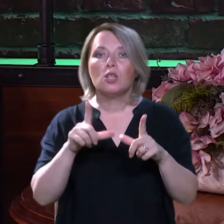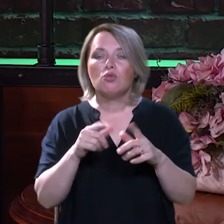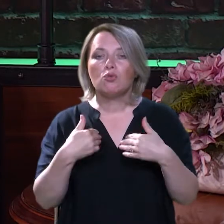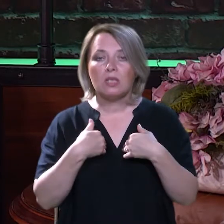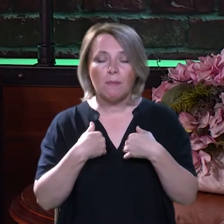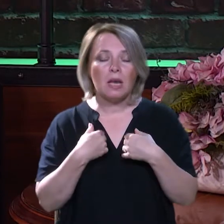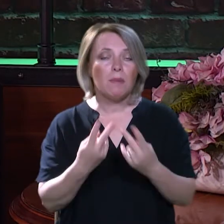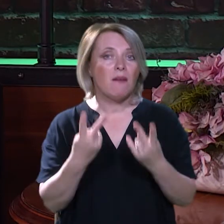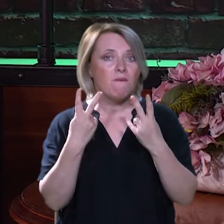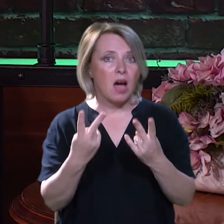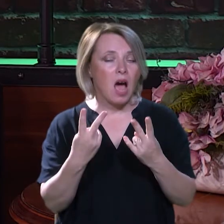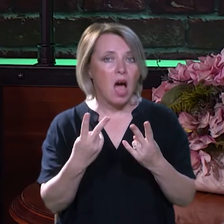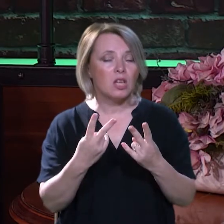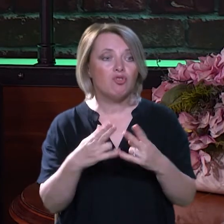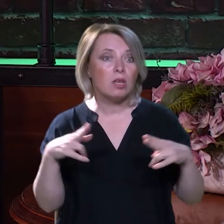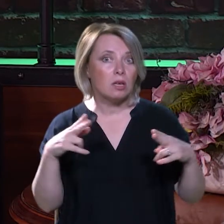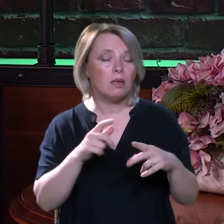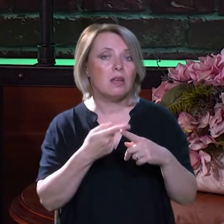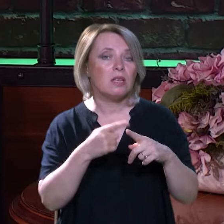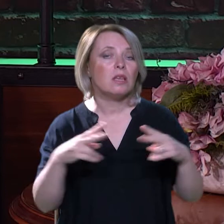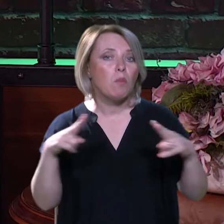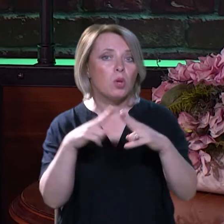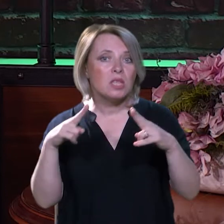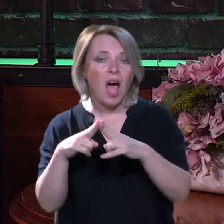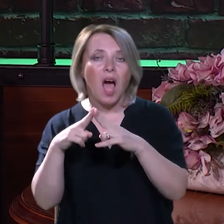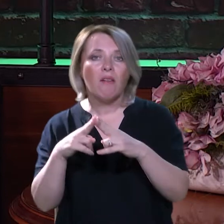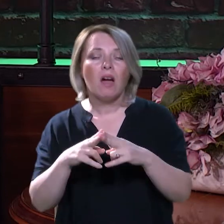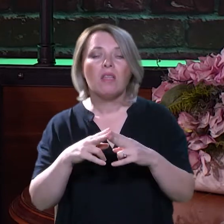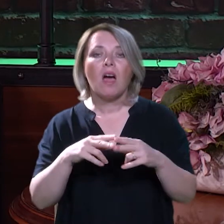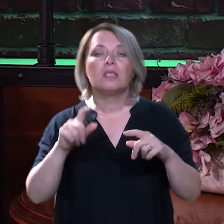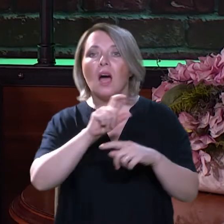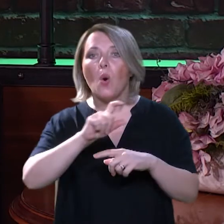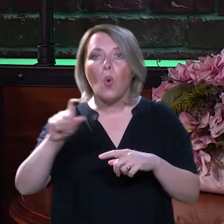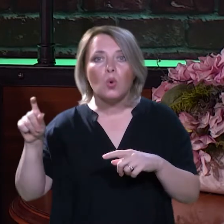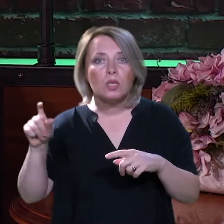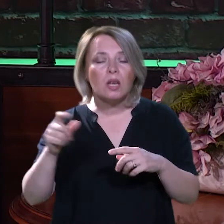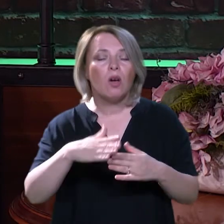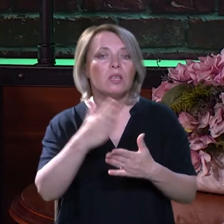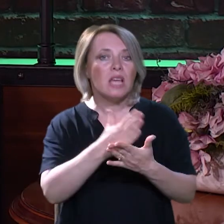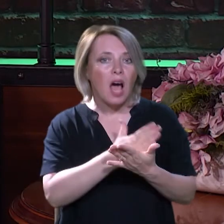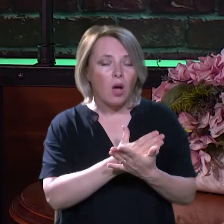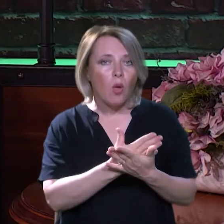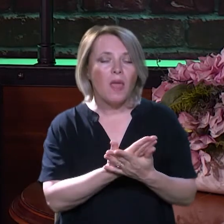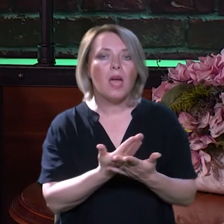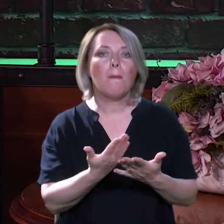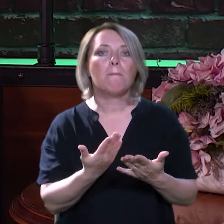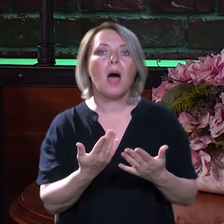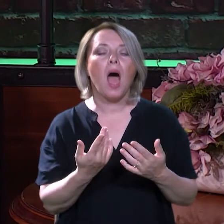za mene bili važni u tom kontekstu upoznavanja sa ustanovom, upoznavanju sa zakonima koji su u podlazi tog posla.